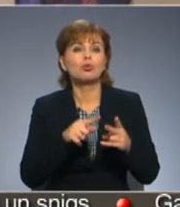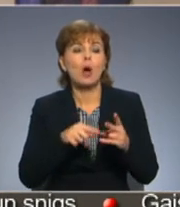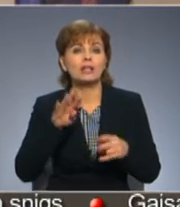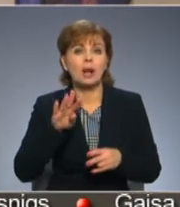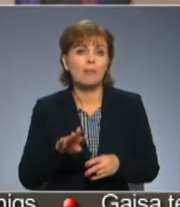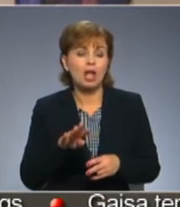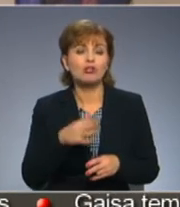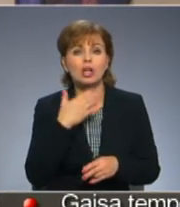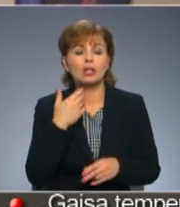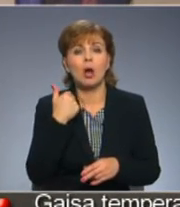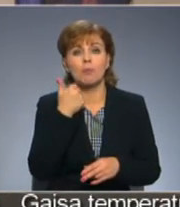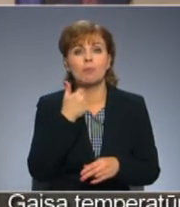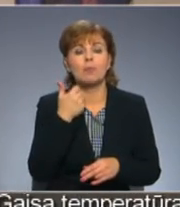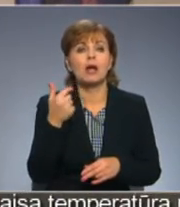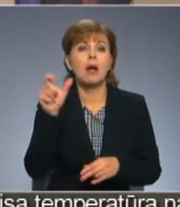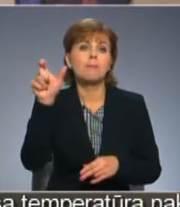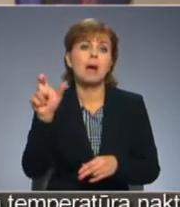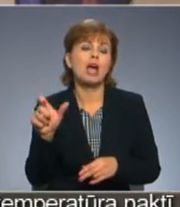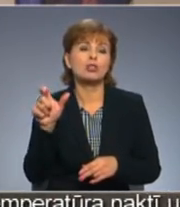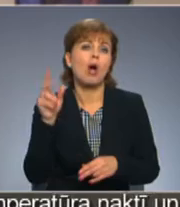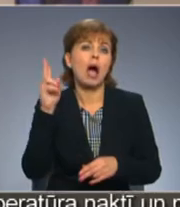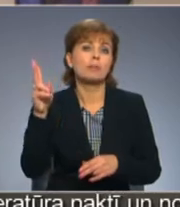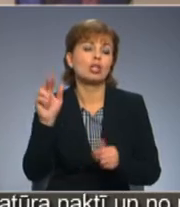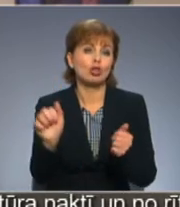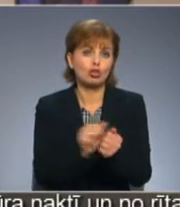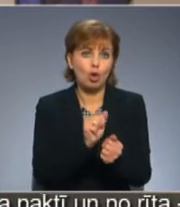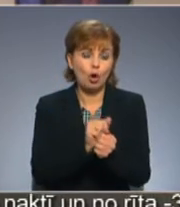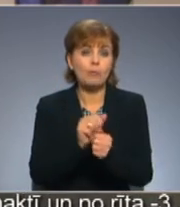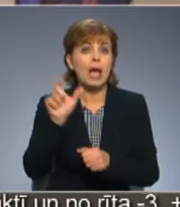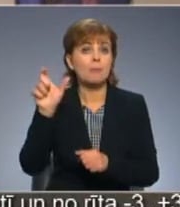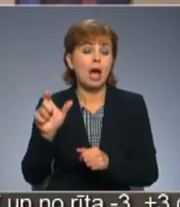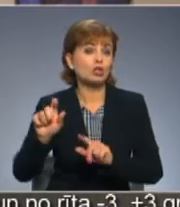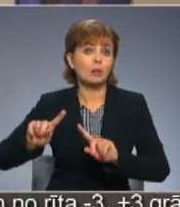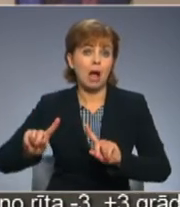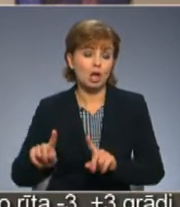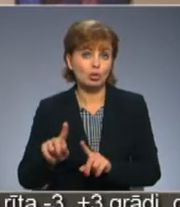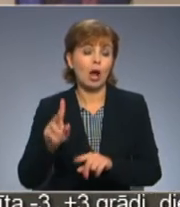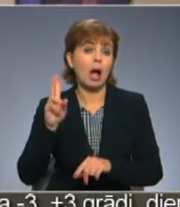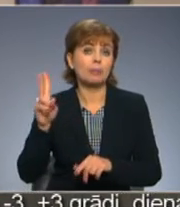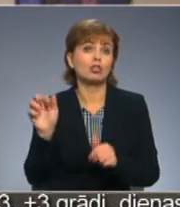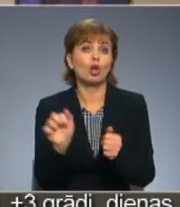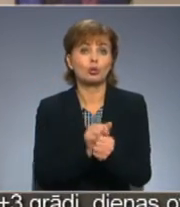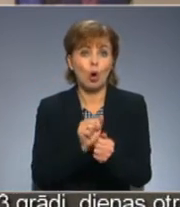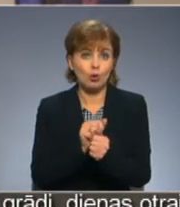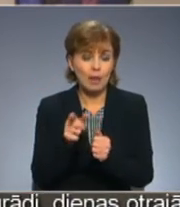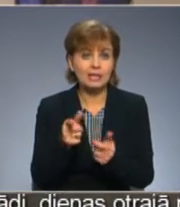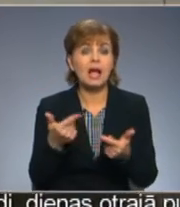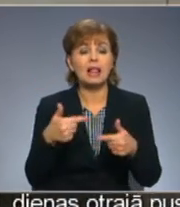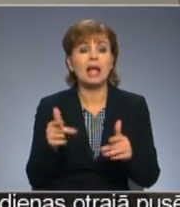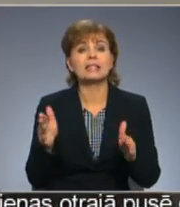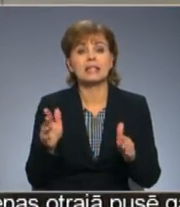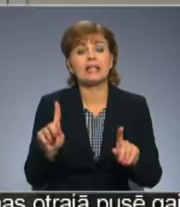nav persona apliecinošu dokumentu. Ja personām ir aizturētām persona apliecinošie dokumenti, tas laiks ir krietni